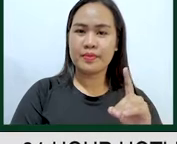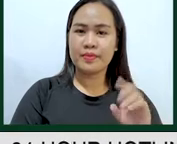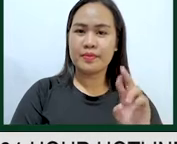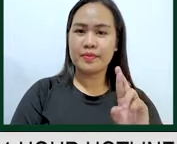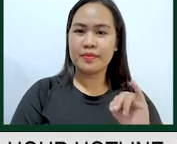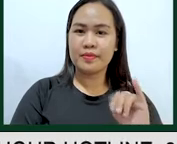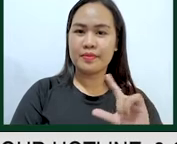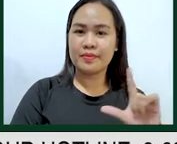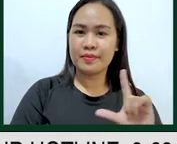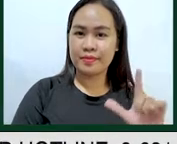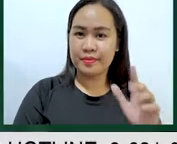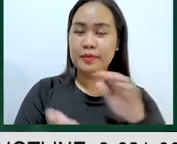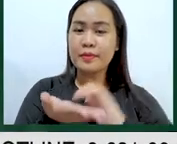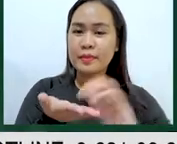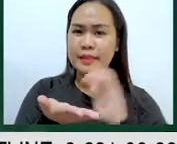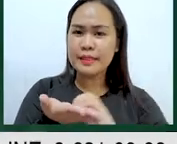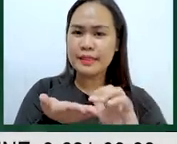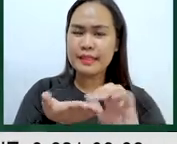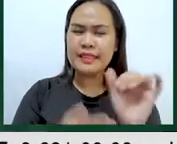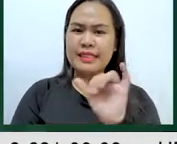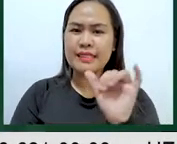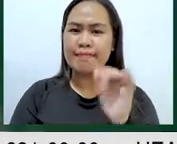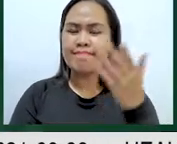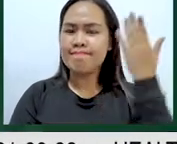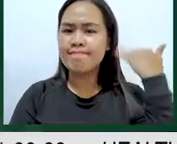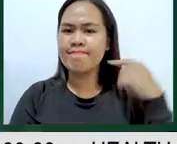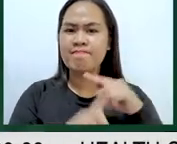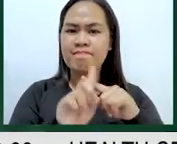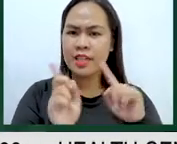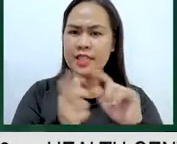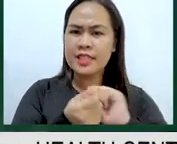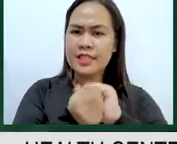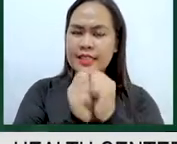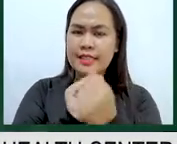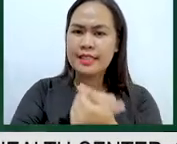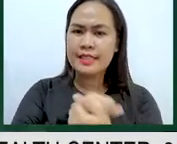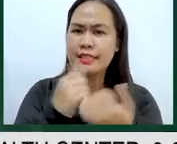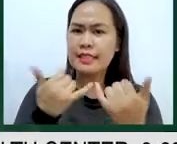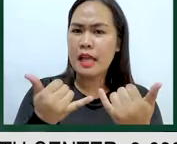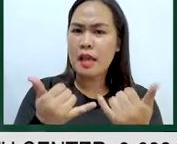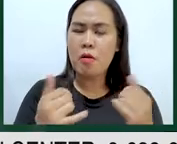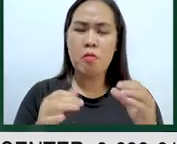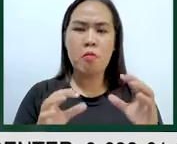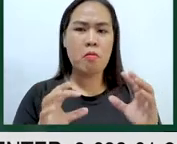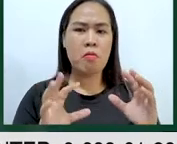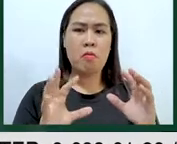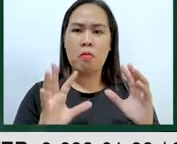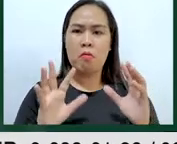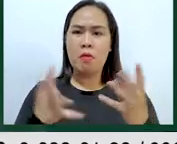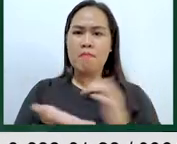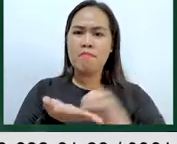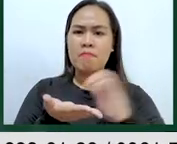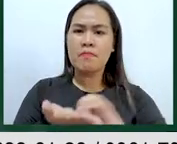earthquake drills dahil walang naging evacuation, walang naging pagtitipon dahil bawal nga eh, 'di ba?